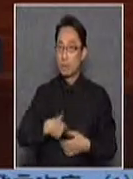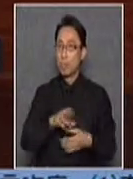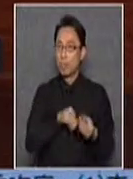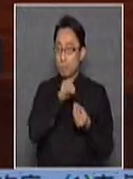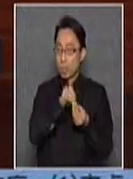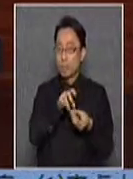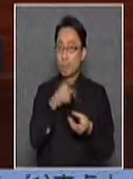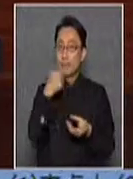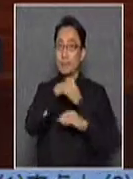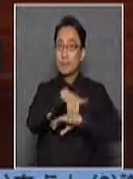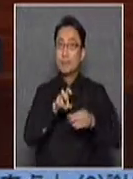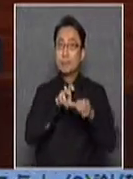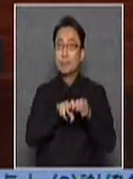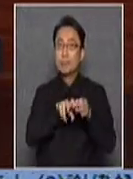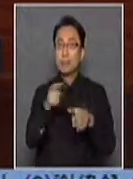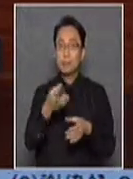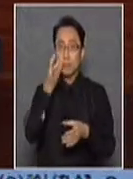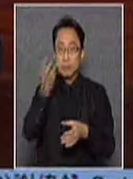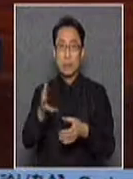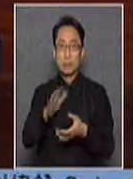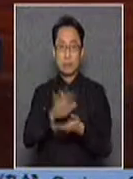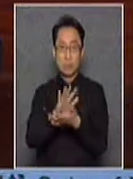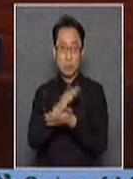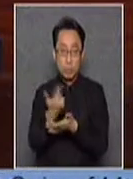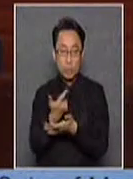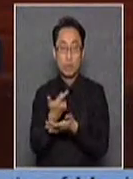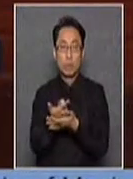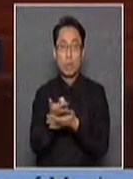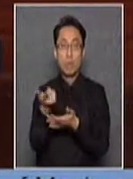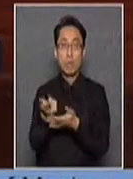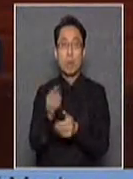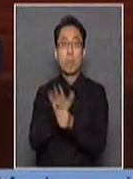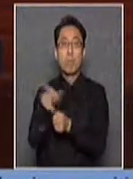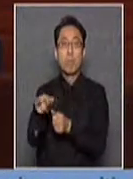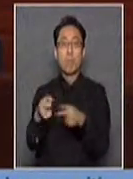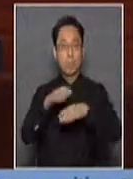新界西居民被歧視多年，要為新界西的居民攞回一個公道，